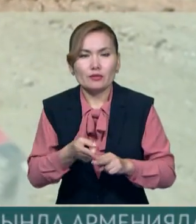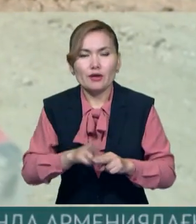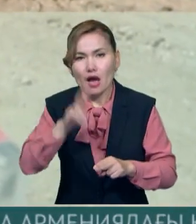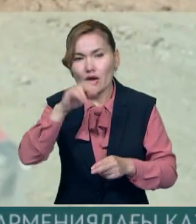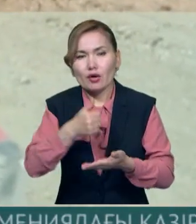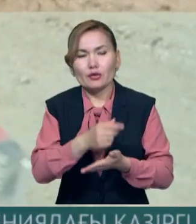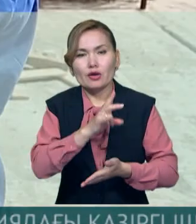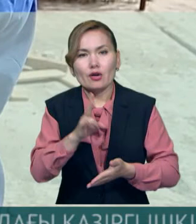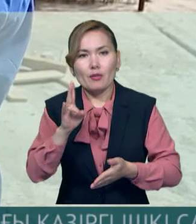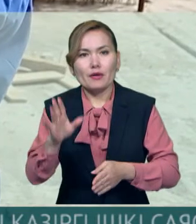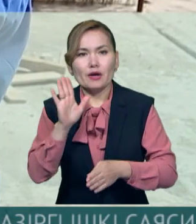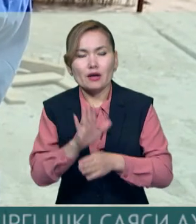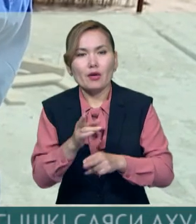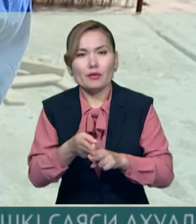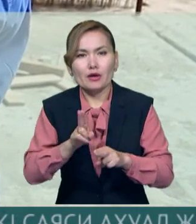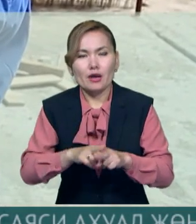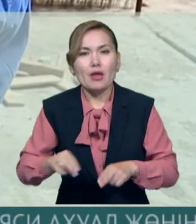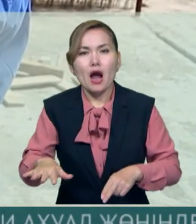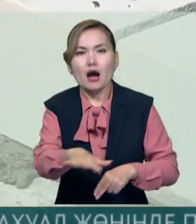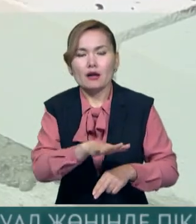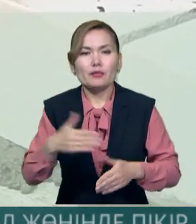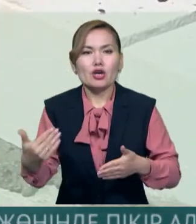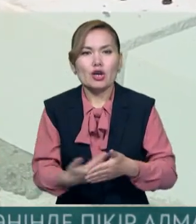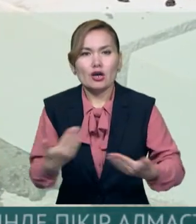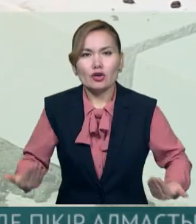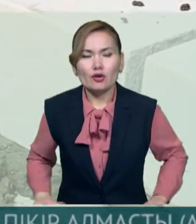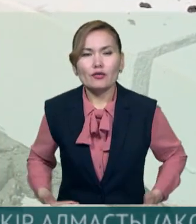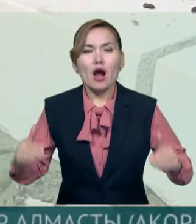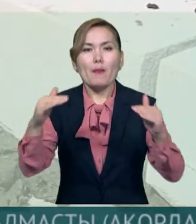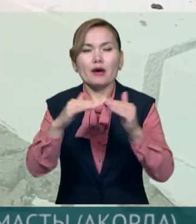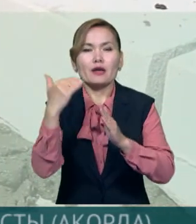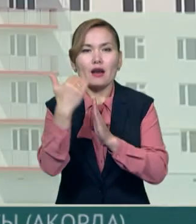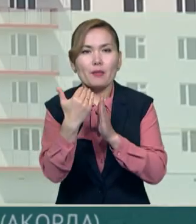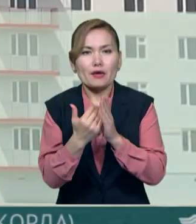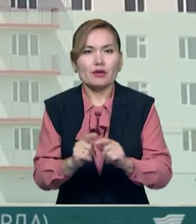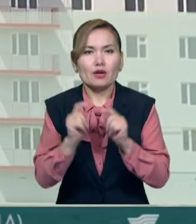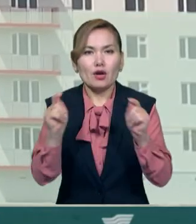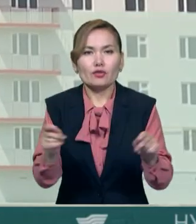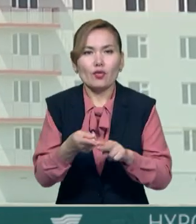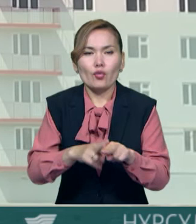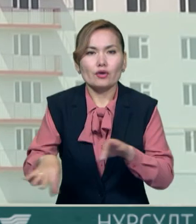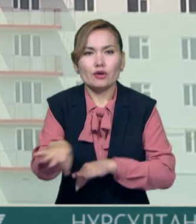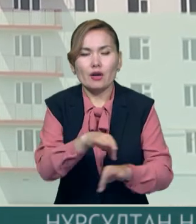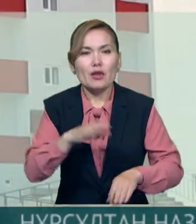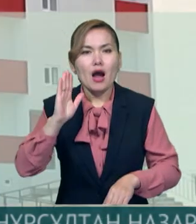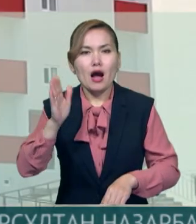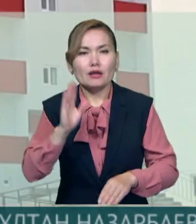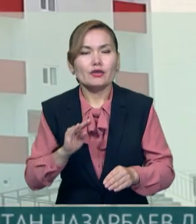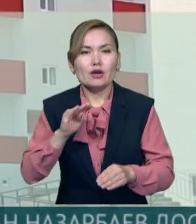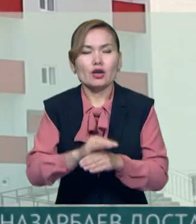елбасының 5 әлеуметтік бастамасы бойынша аймақта жаңа тұрғын үй бағдарламасы жасақталған. Бұл жоба бойынша алдағы жылдары